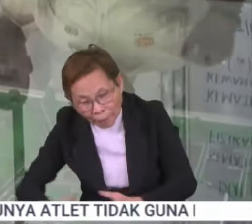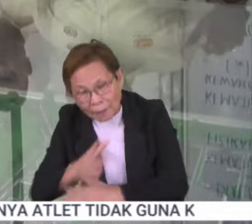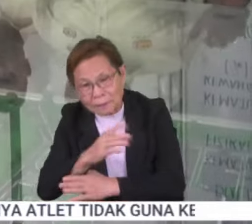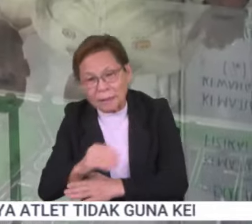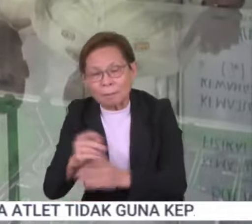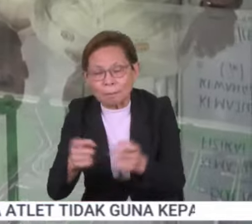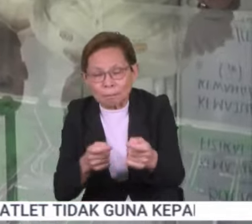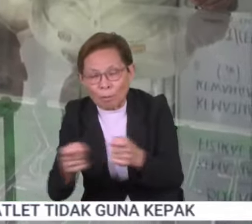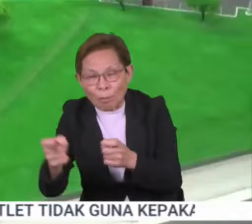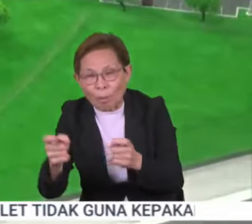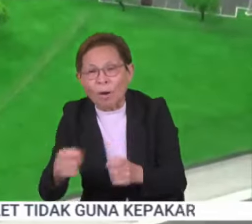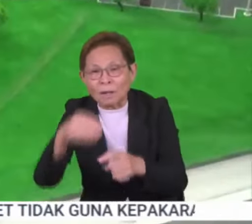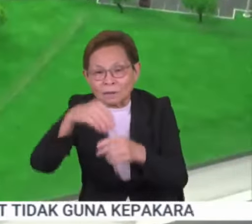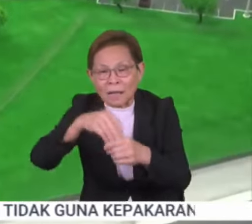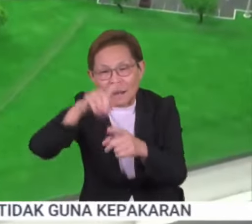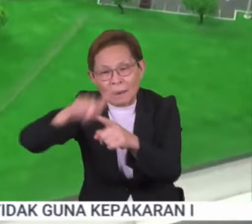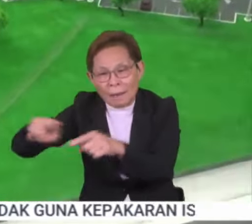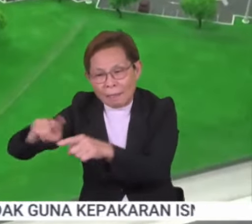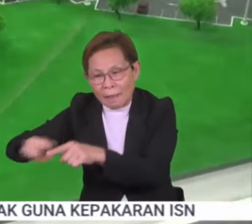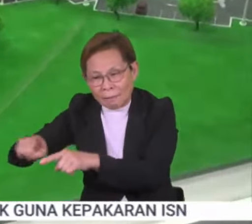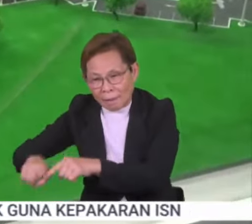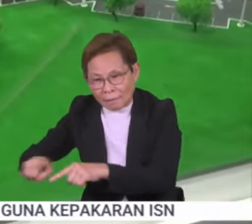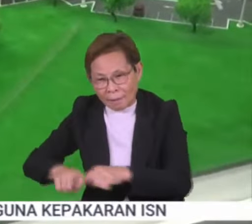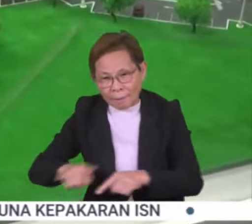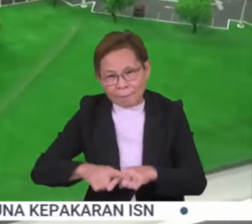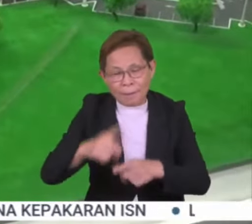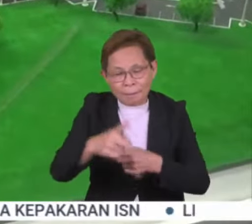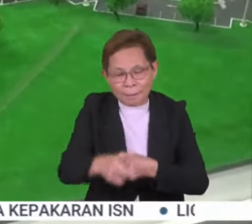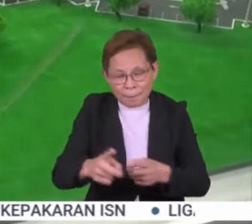dan pengurus dalam berbagai bagian